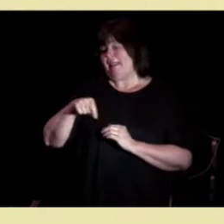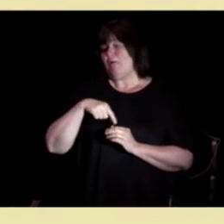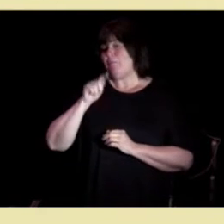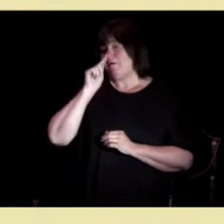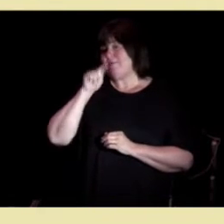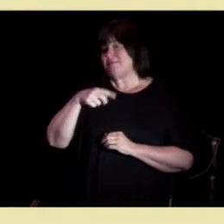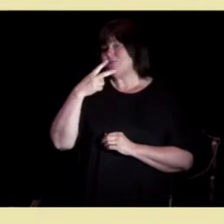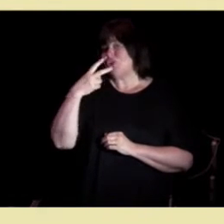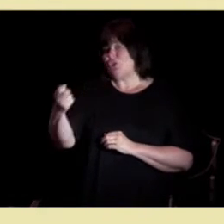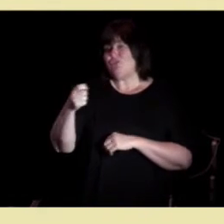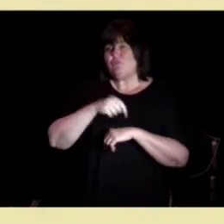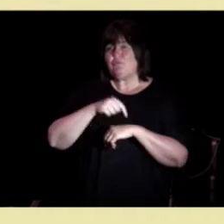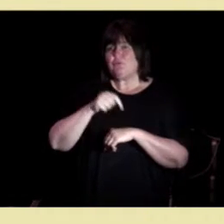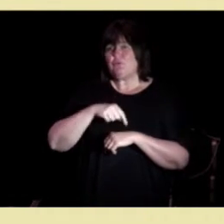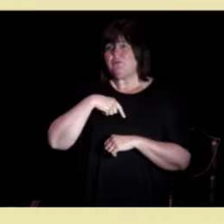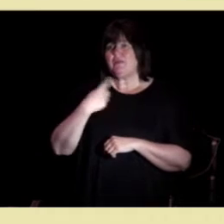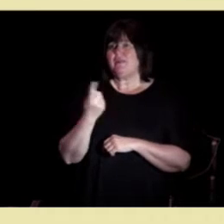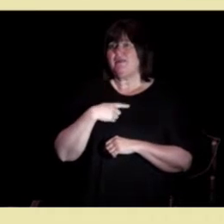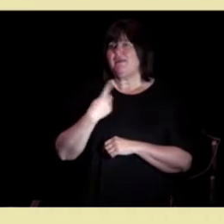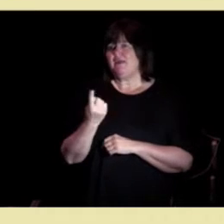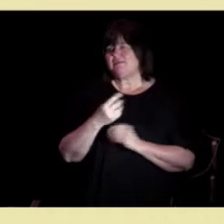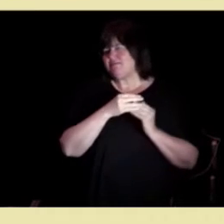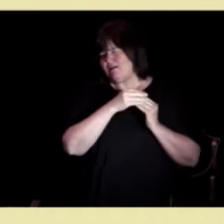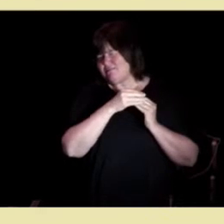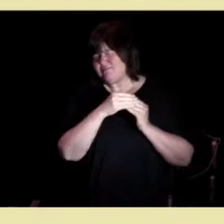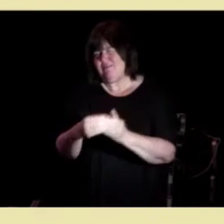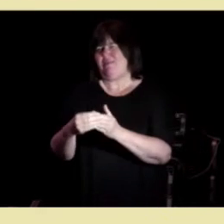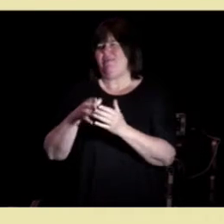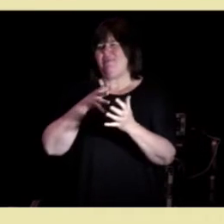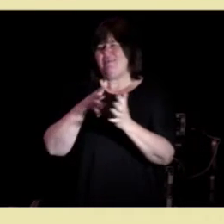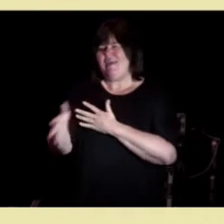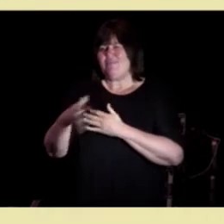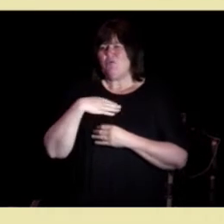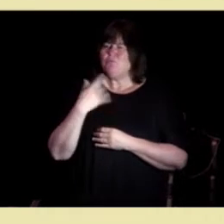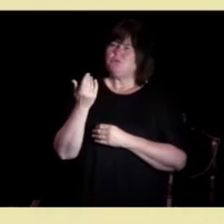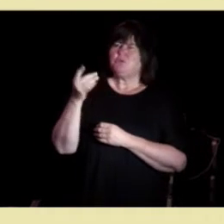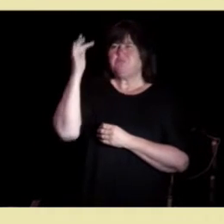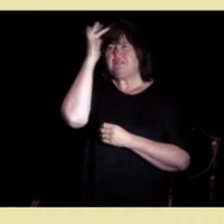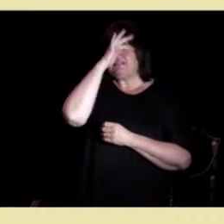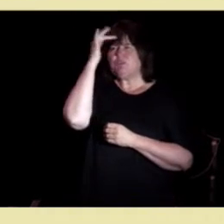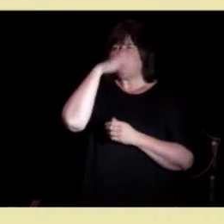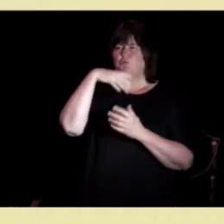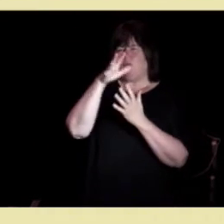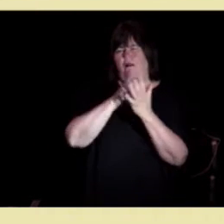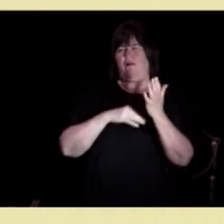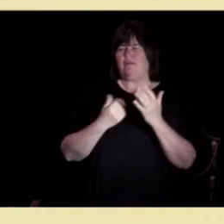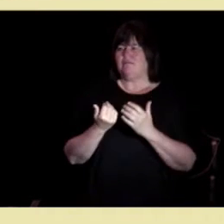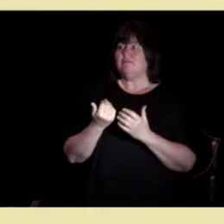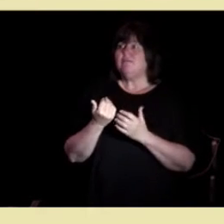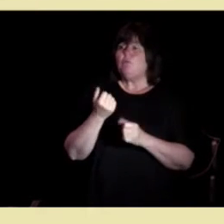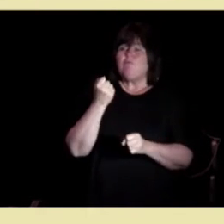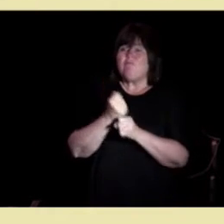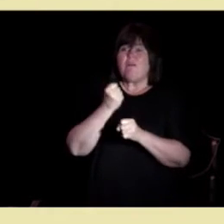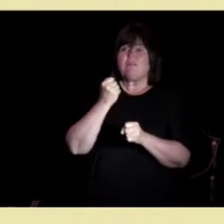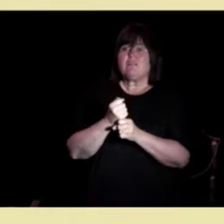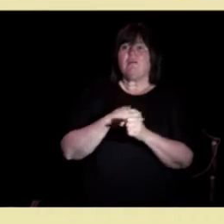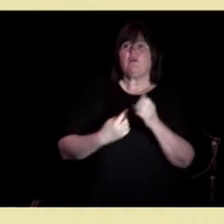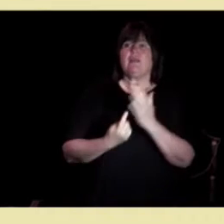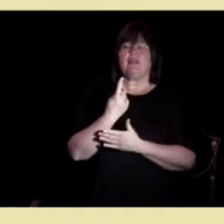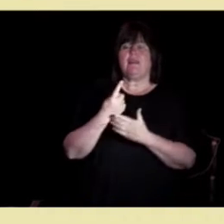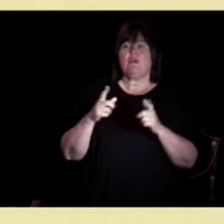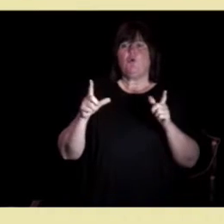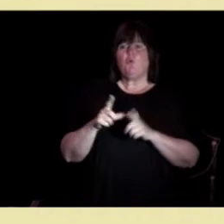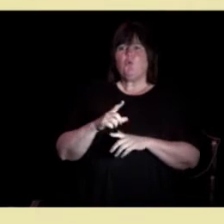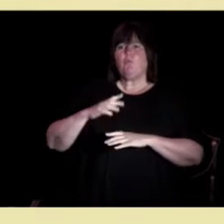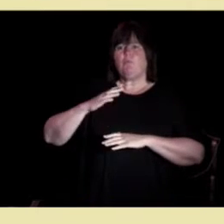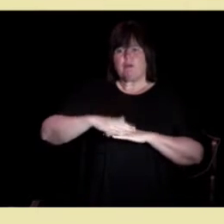20 minuttene dra dere gjennom noen resonemanger og noen fakta når det gjelder ubegrunnet variasjon i helsetjenesten.